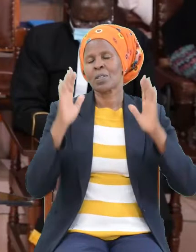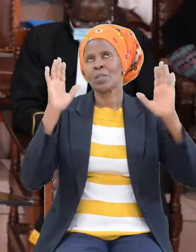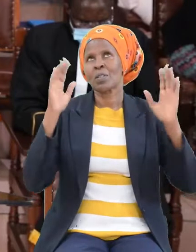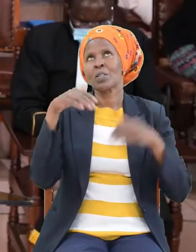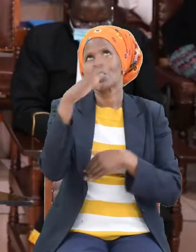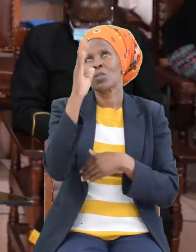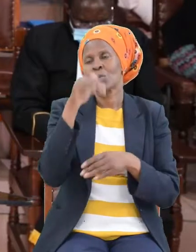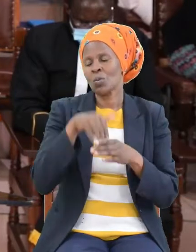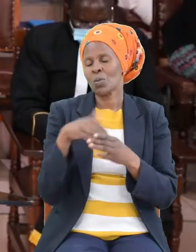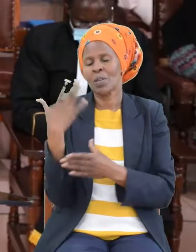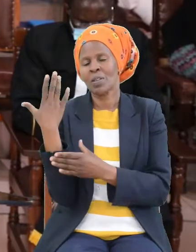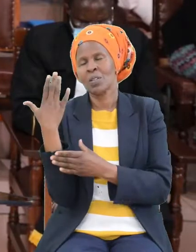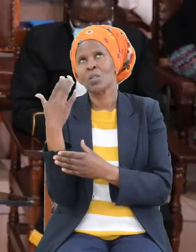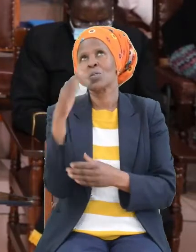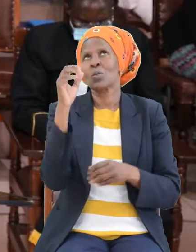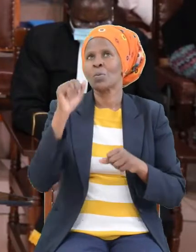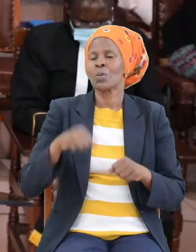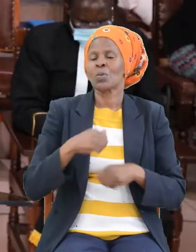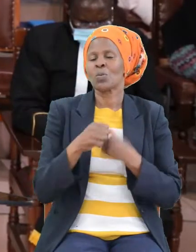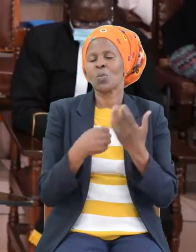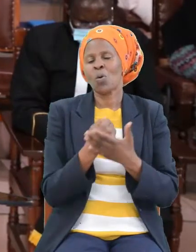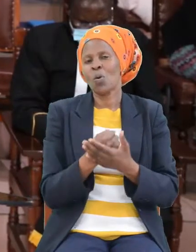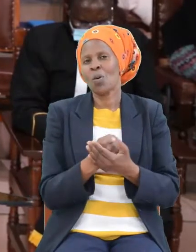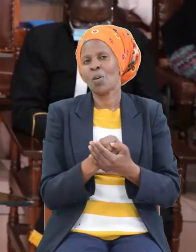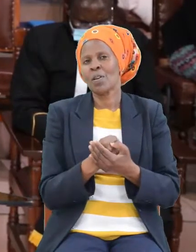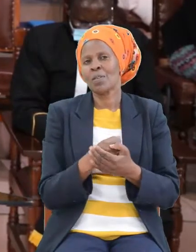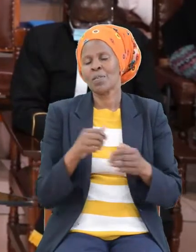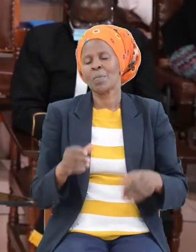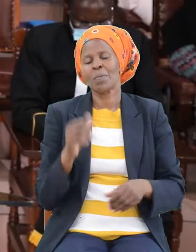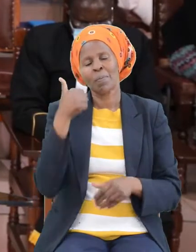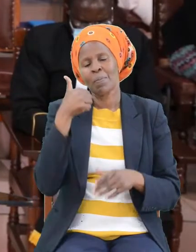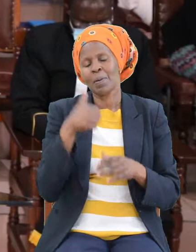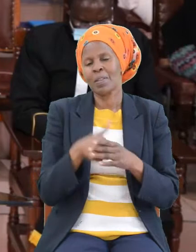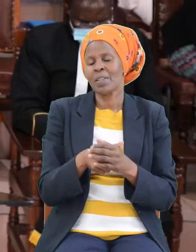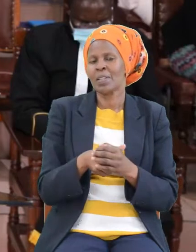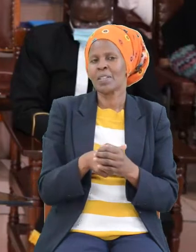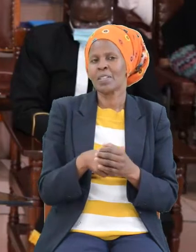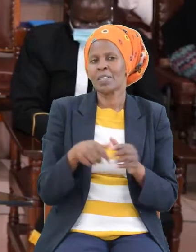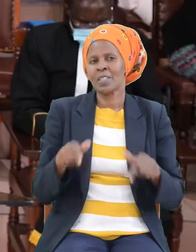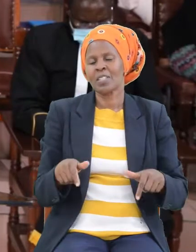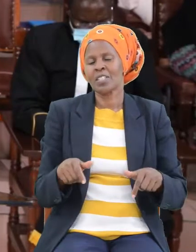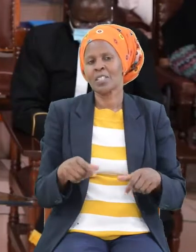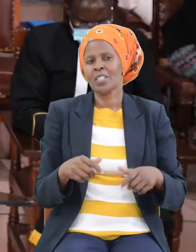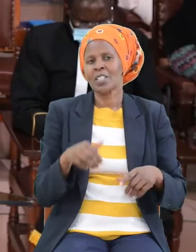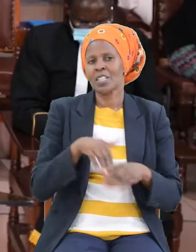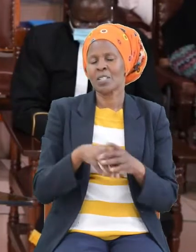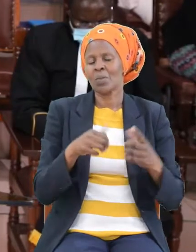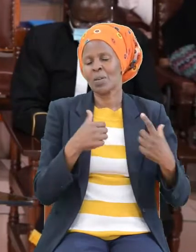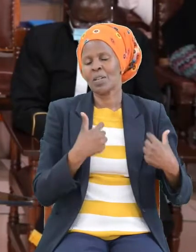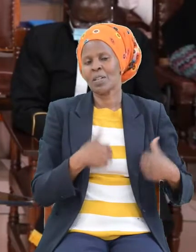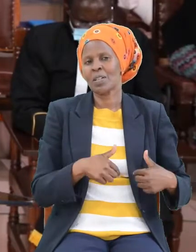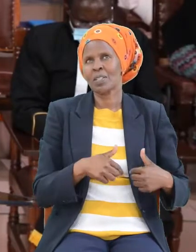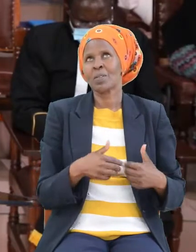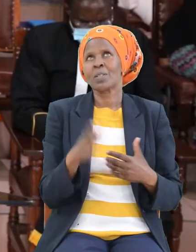mikononi mwako maana wewe ndiwe muweza wa yote. Tukuka katika hii kanisa. Tukuka katika roho zetu. Wakati wa